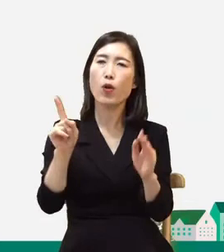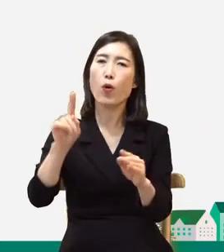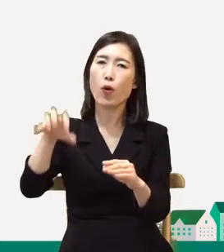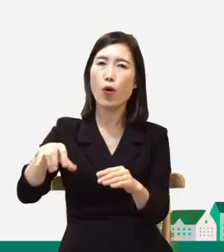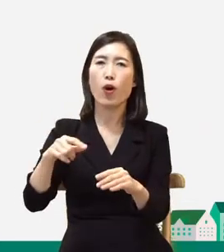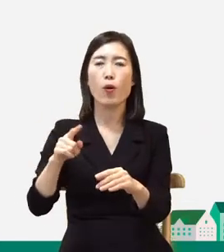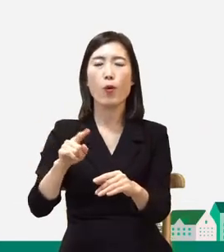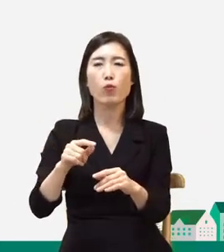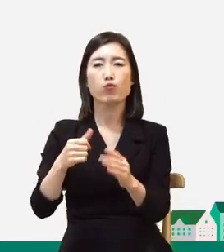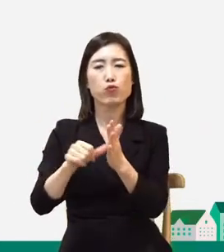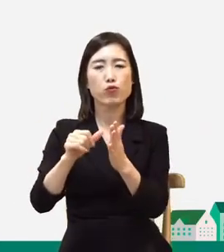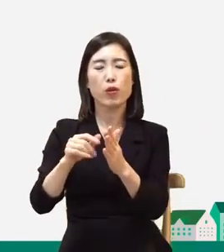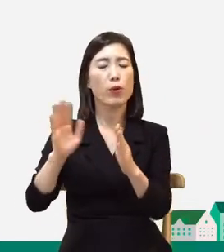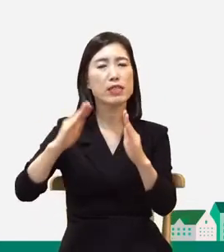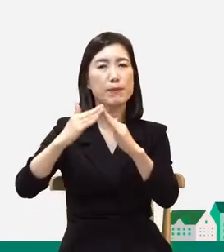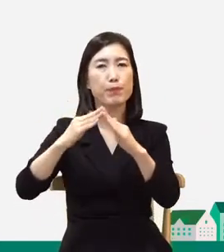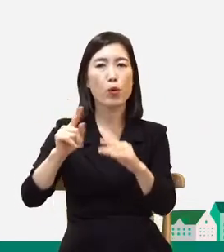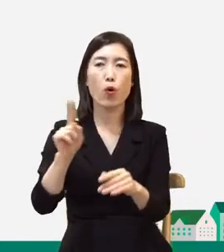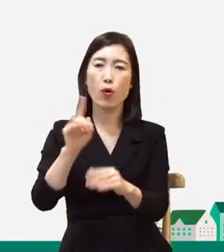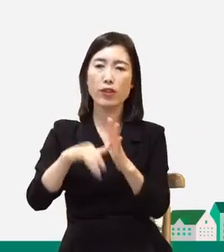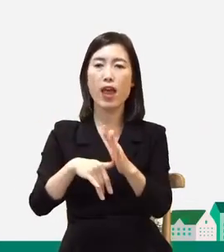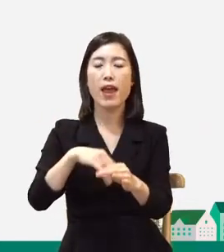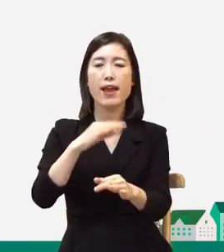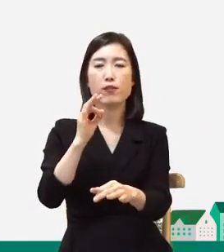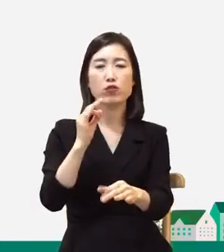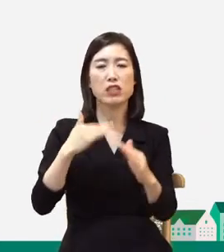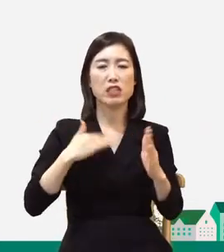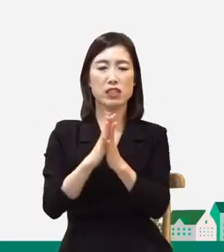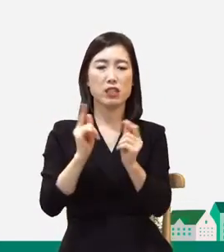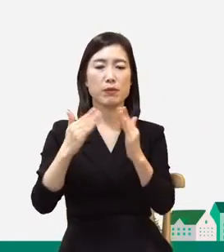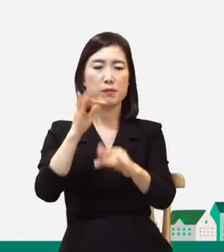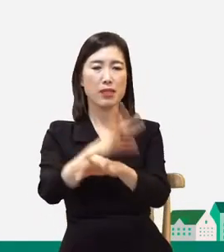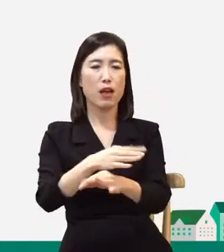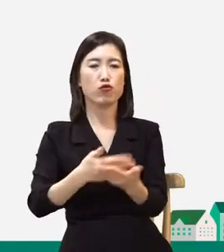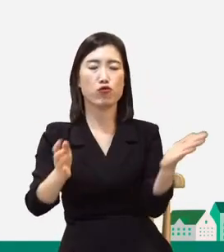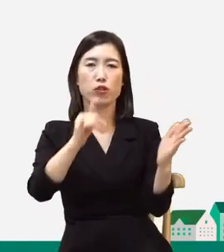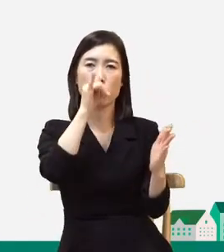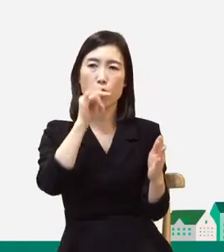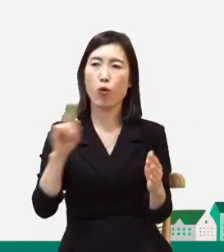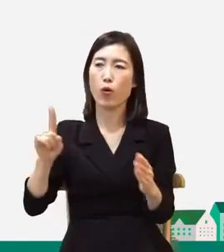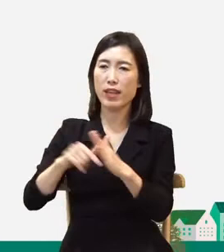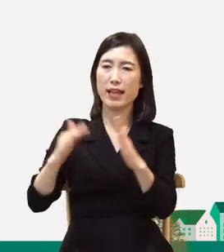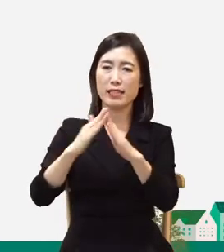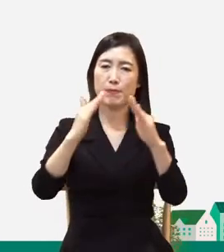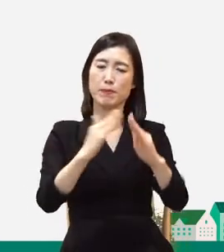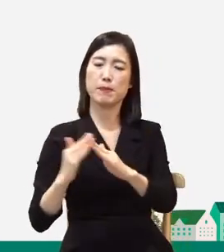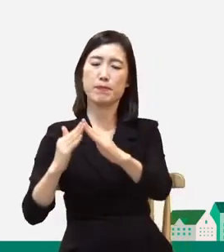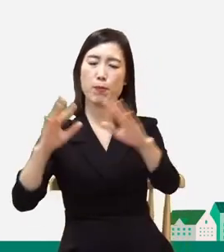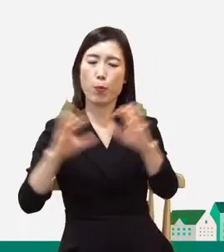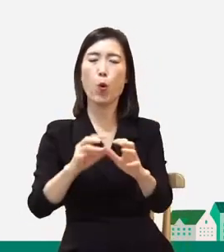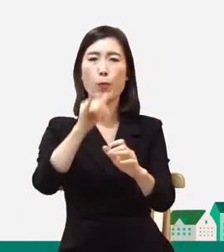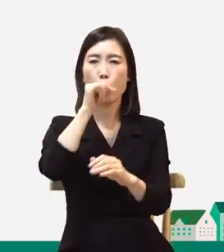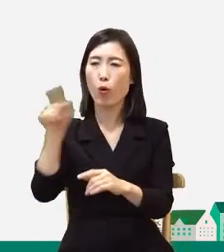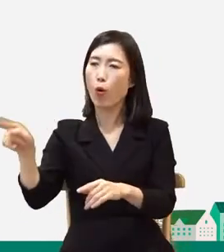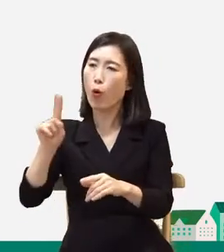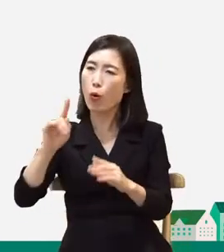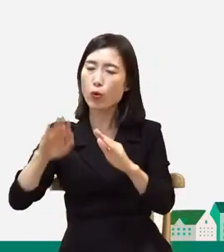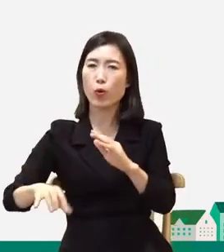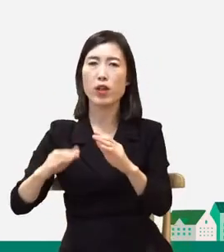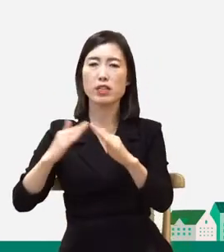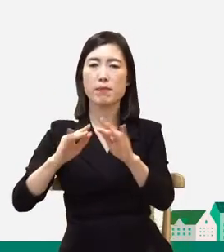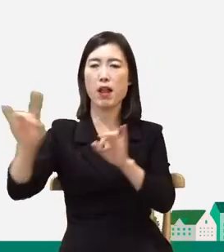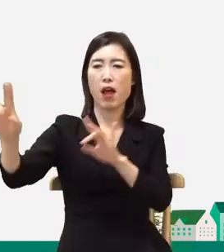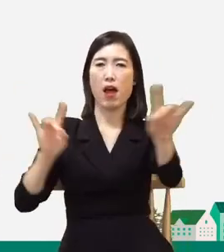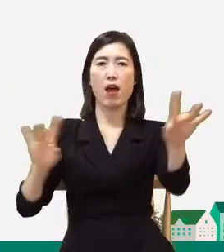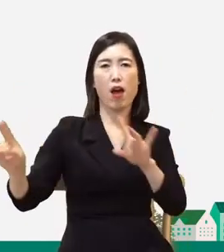어디든 구입을 하던가 어디든 뭐 흩어져 있고 어디든 굉장히 한 곳에 모여 있고 하는 등 굉장히 다른 모양들 각기 특성에 따른 굉장히 다른